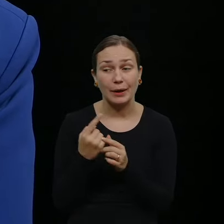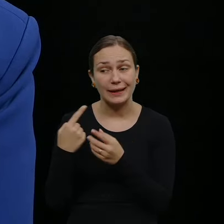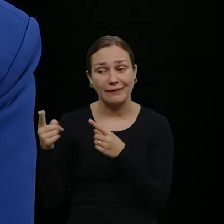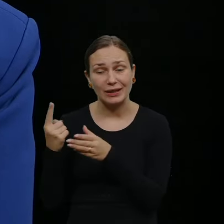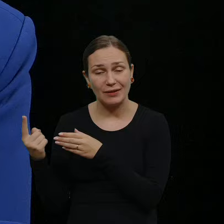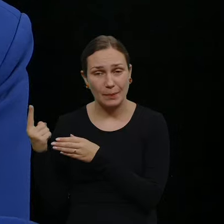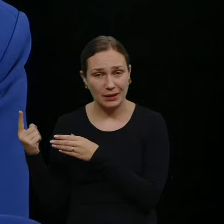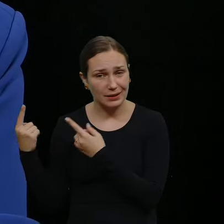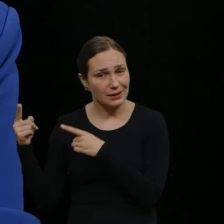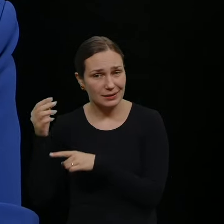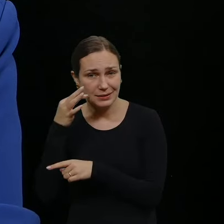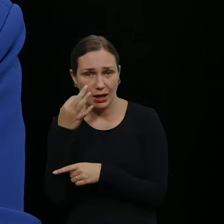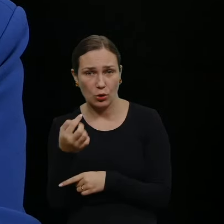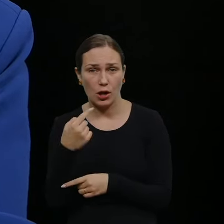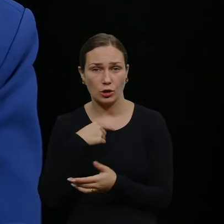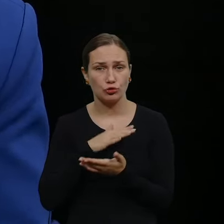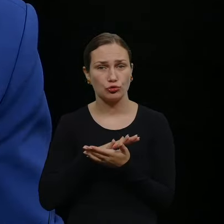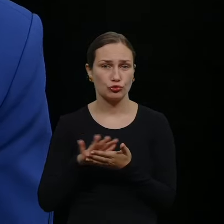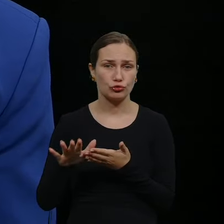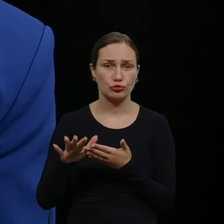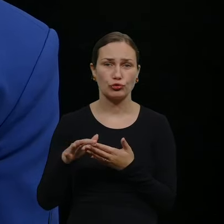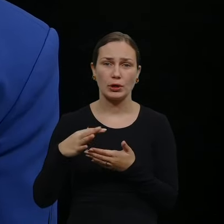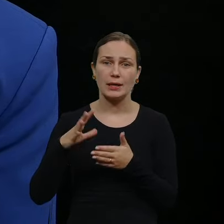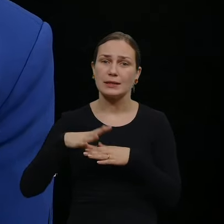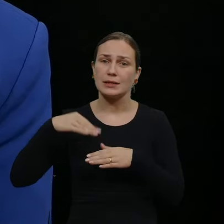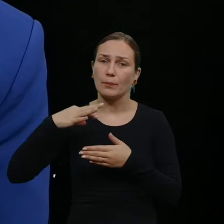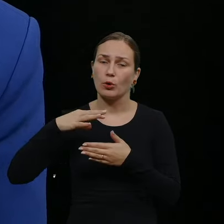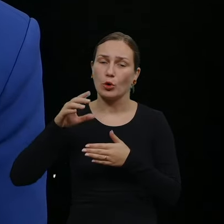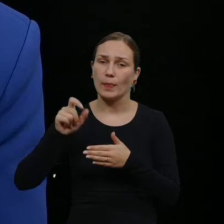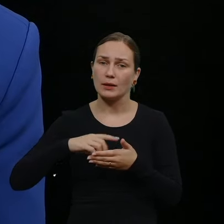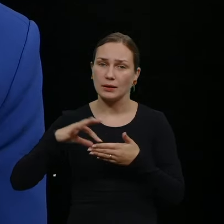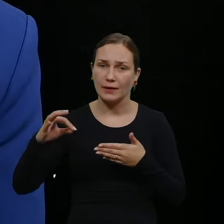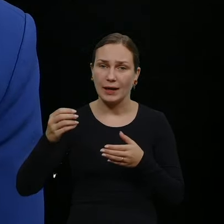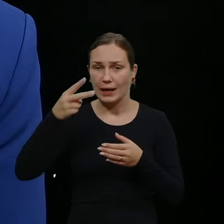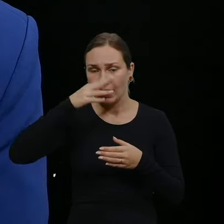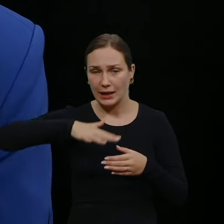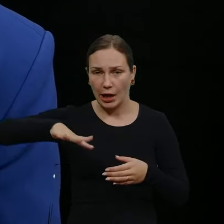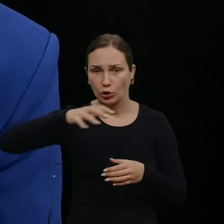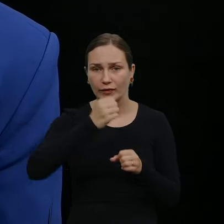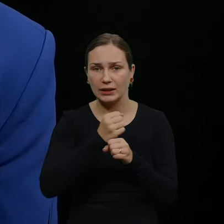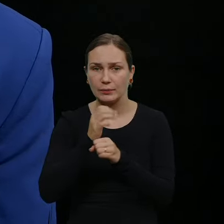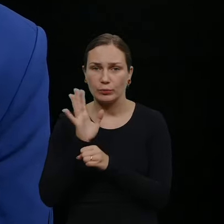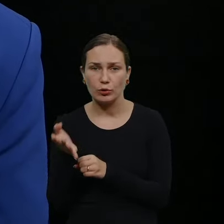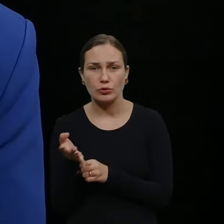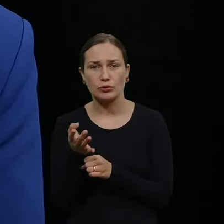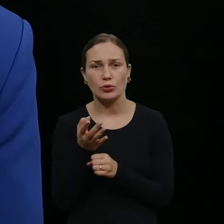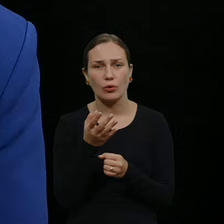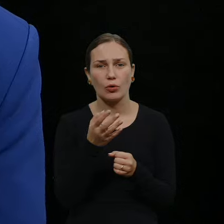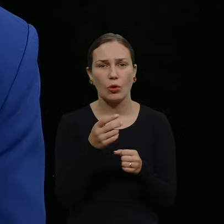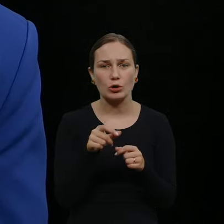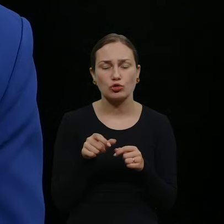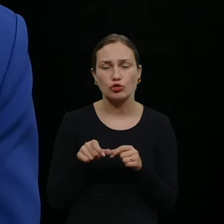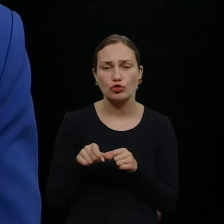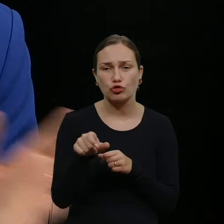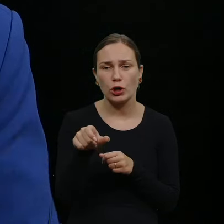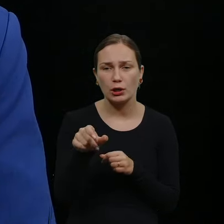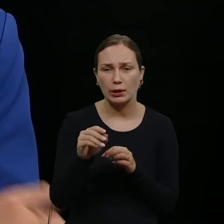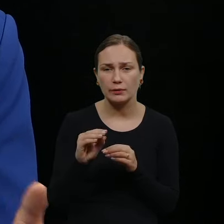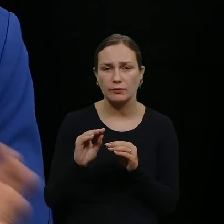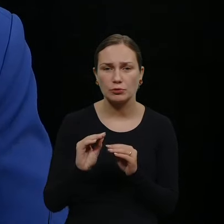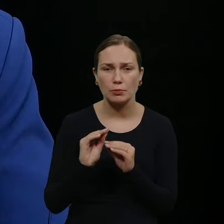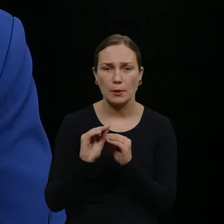kiti kandidatai sakydavo, kad aš esu renkamas kaip Seimo narys, dirbsiu visai Lietuvai, o ne kažkokius ten šaligatvius asfaltuosiu. Į kurią